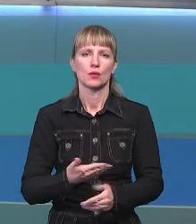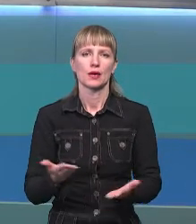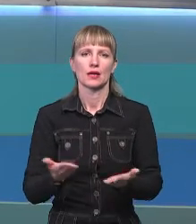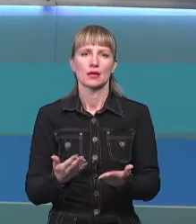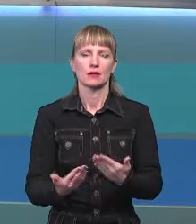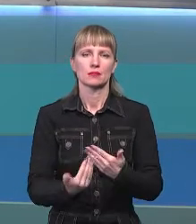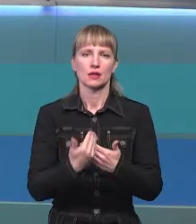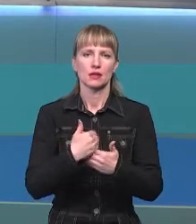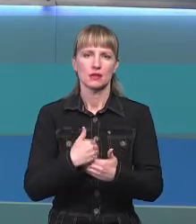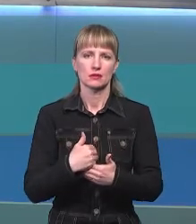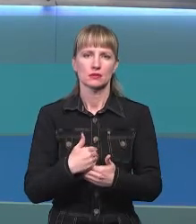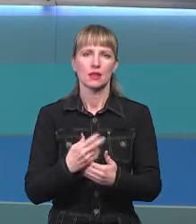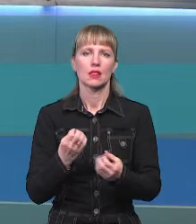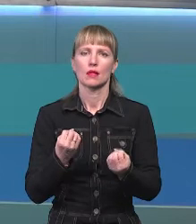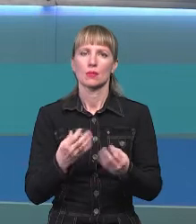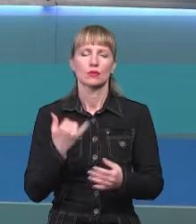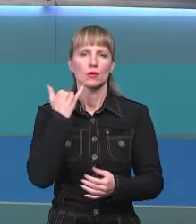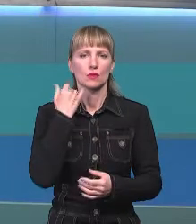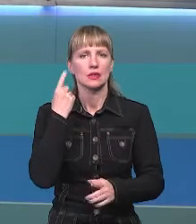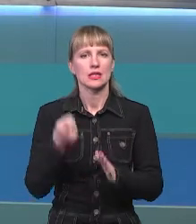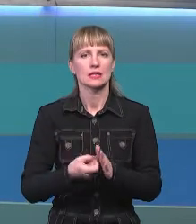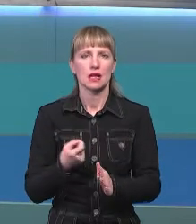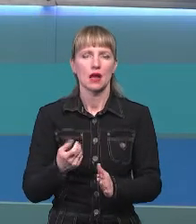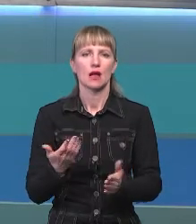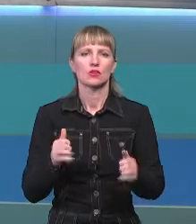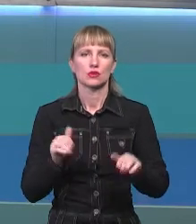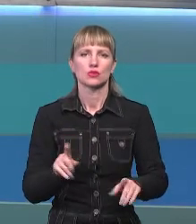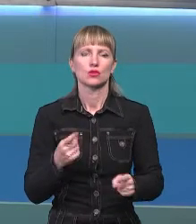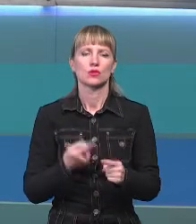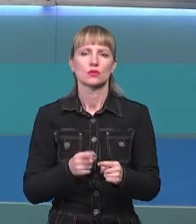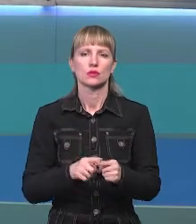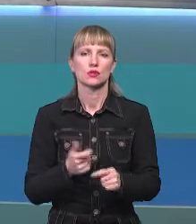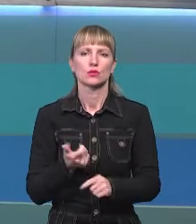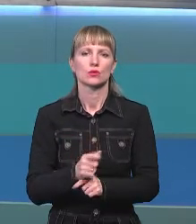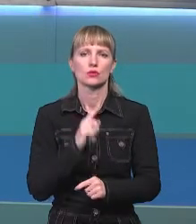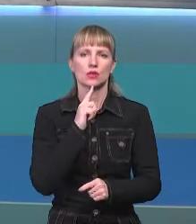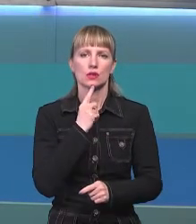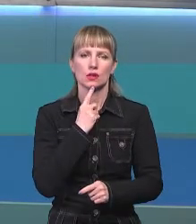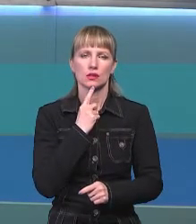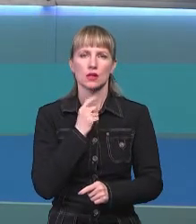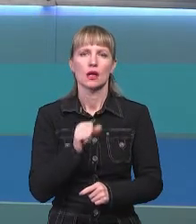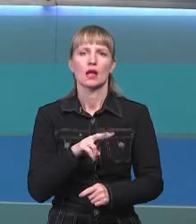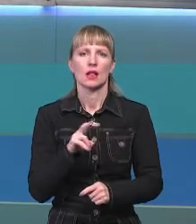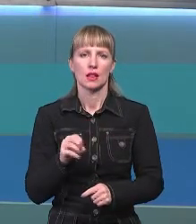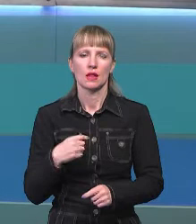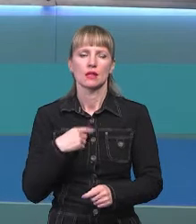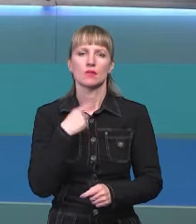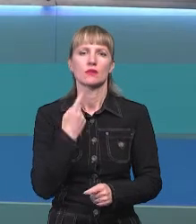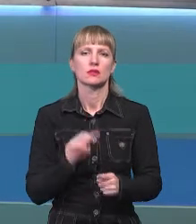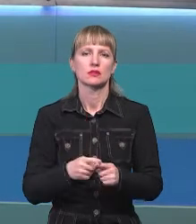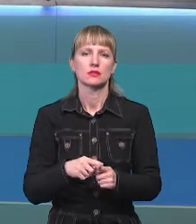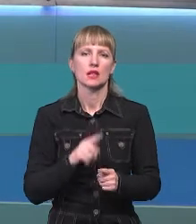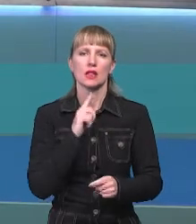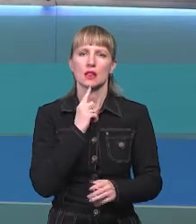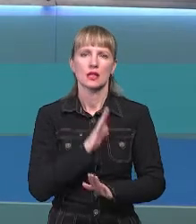які до нас дійшли, які не просто подзвонили, дізналися, вирішили, що це дуже складно, але запевняю вас, це